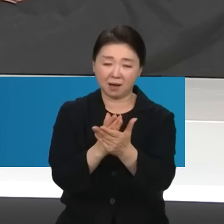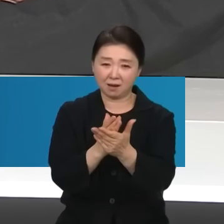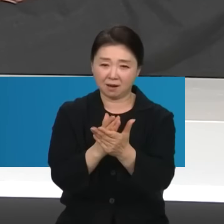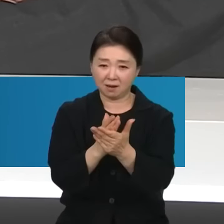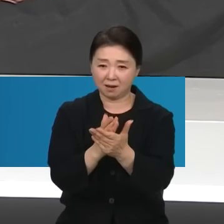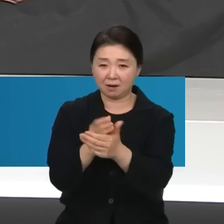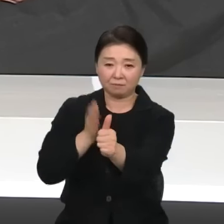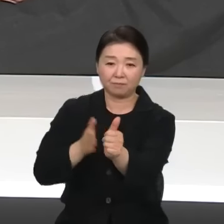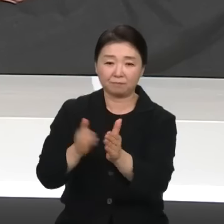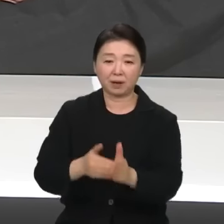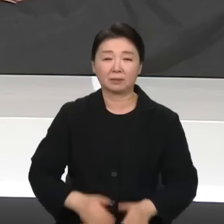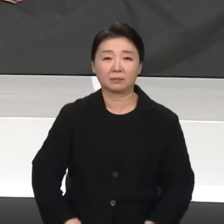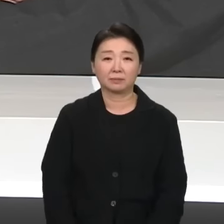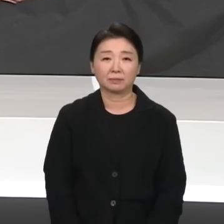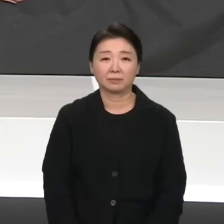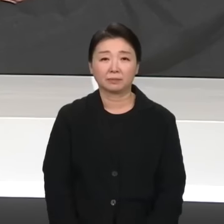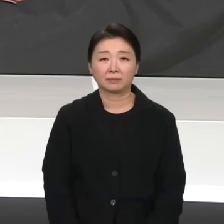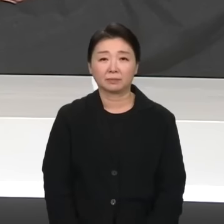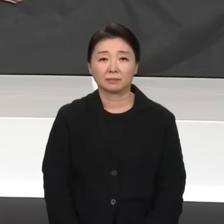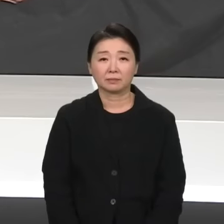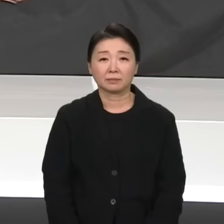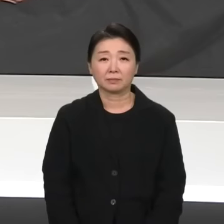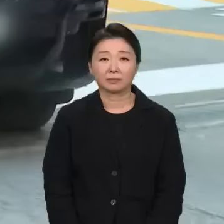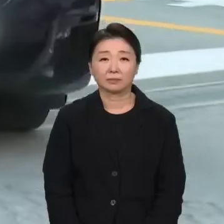걸로 파악됐습니다. 김지윤 기자입니다.